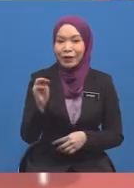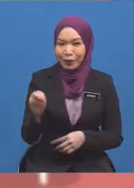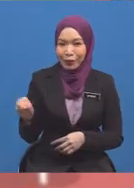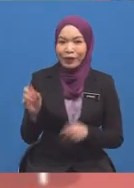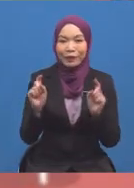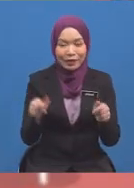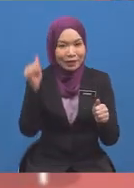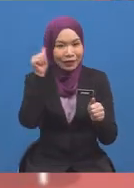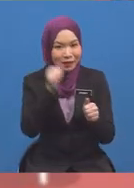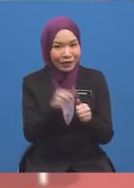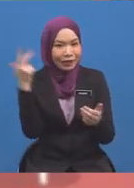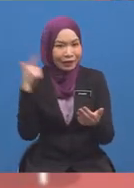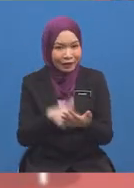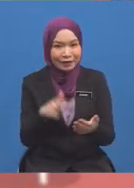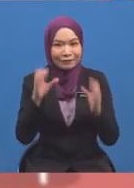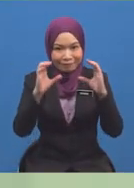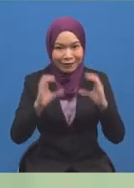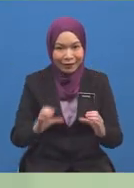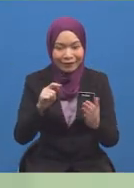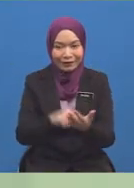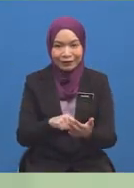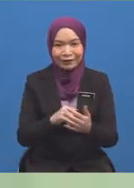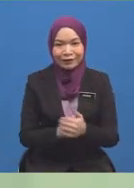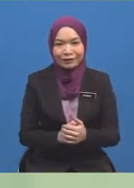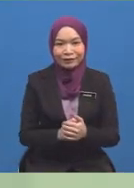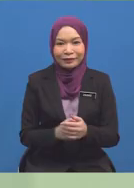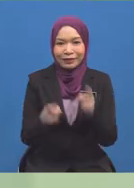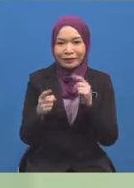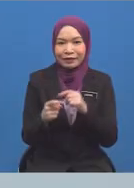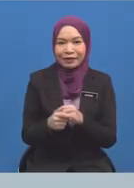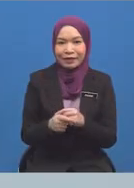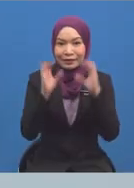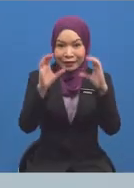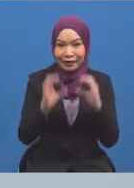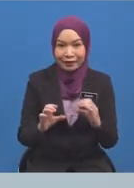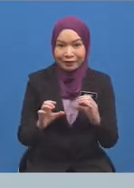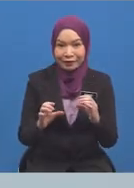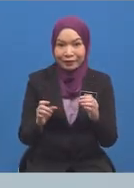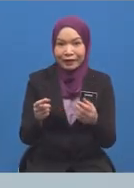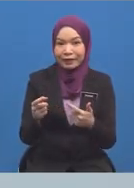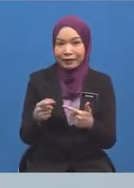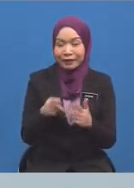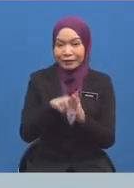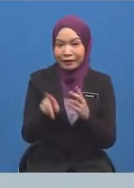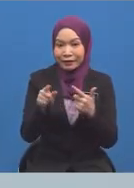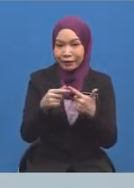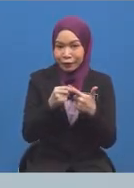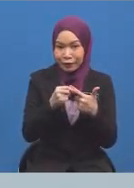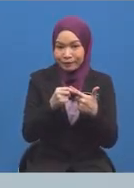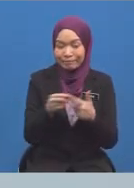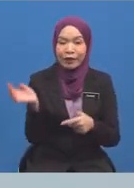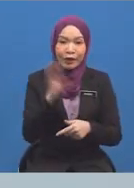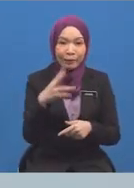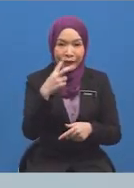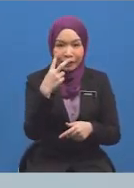1/63 lagi kan cari ini penyelesaian ke-20 Sekarang mari kita lukis